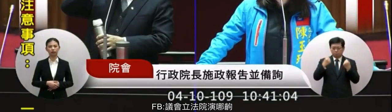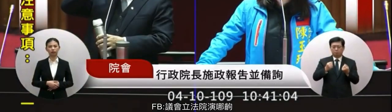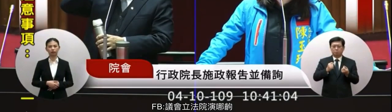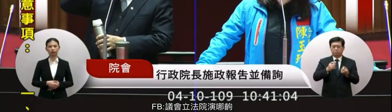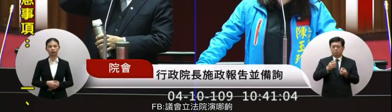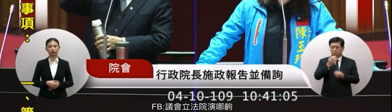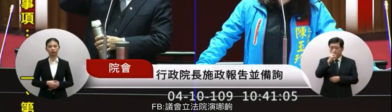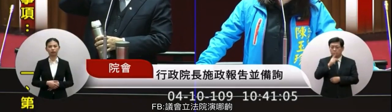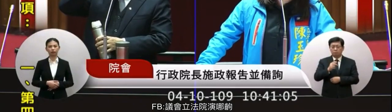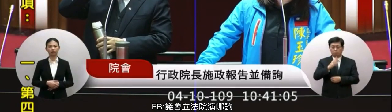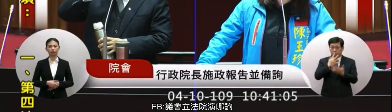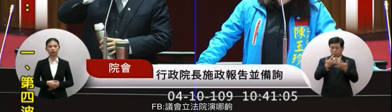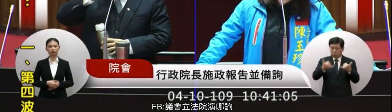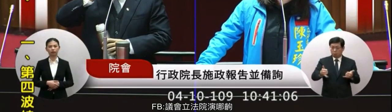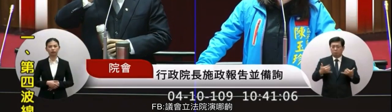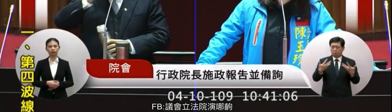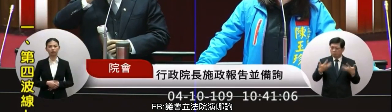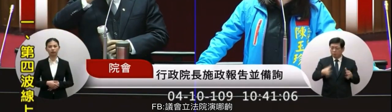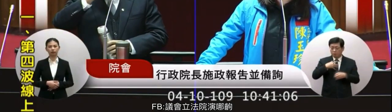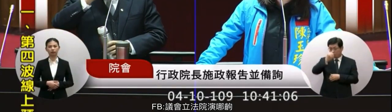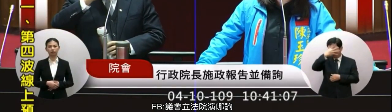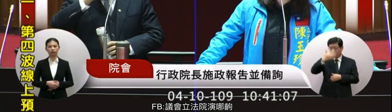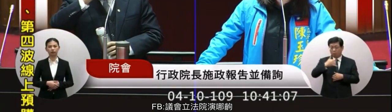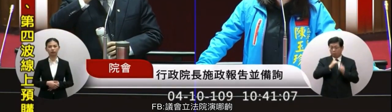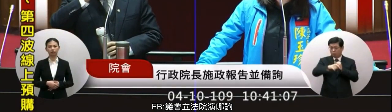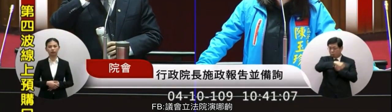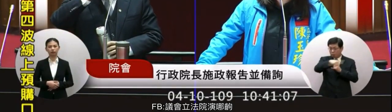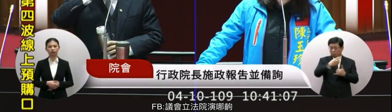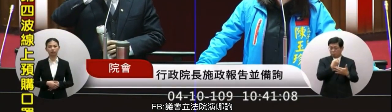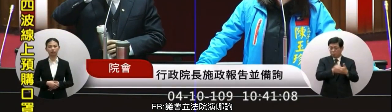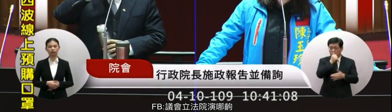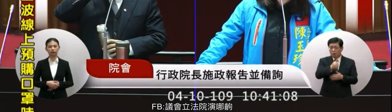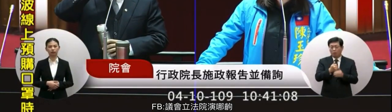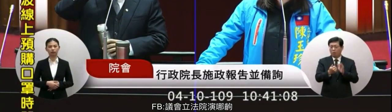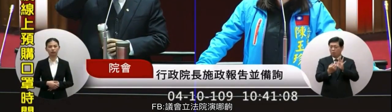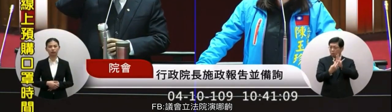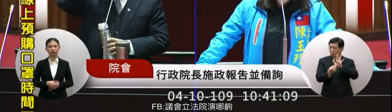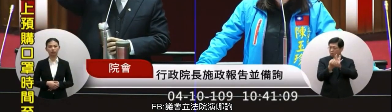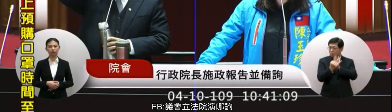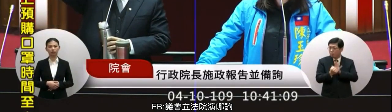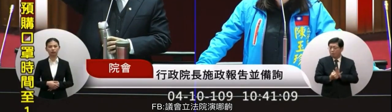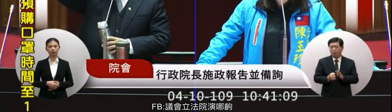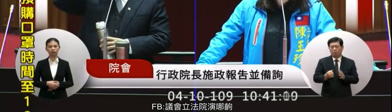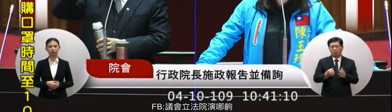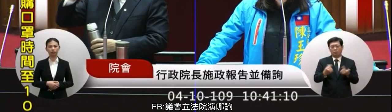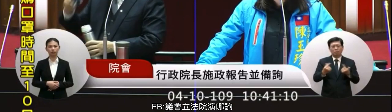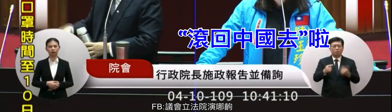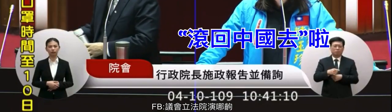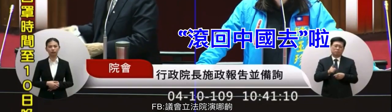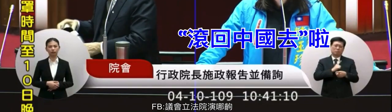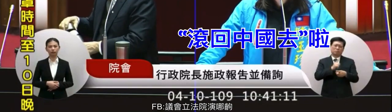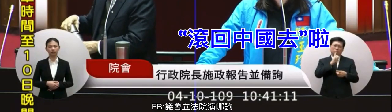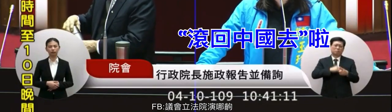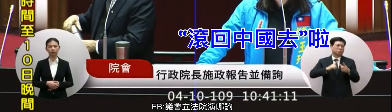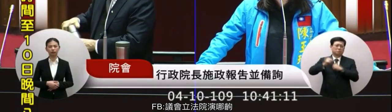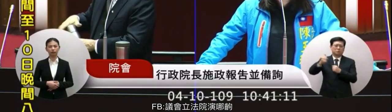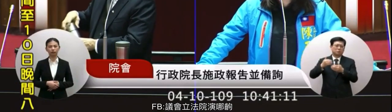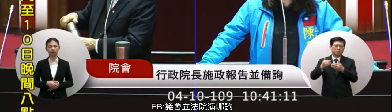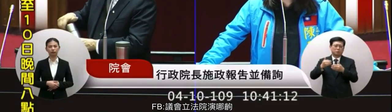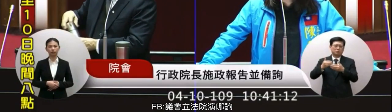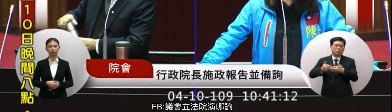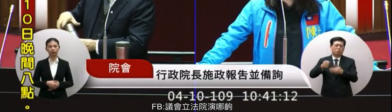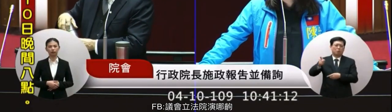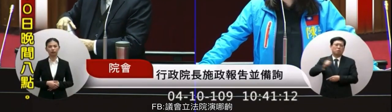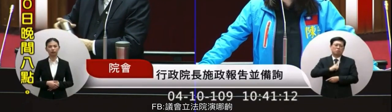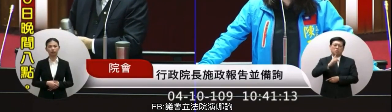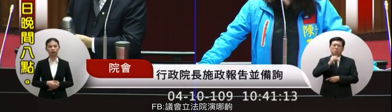的东西啊。我看网络上有很多年轻族群朋友的留言哈，他们就有的留言就说啊，你就滚回中国去了哈，你